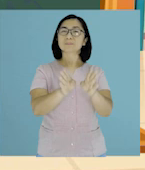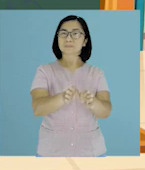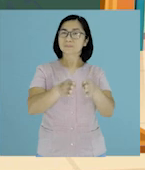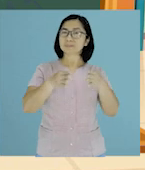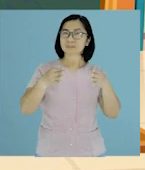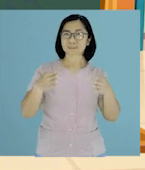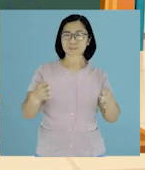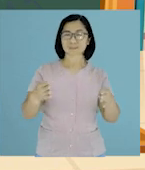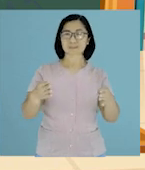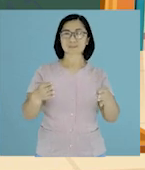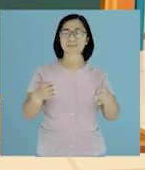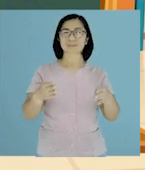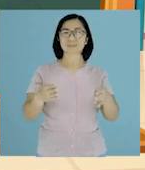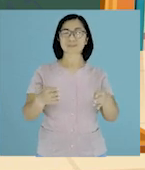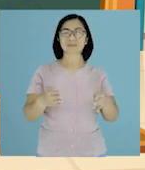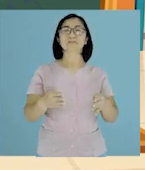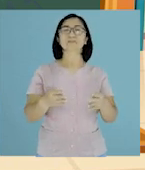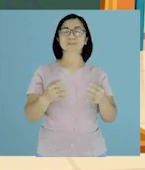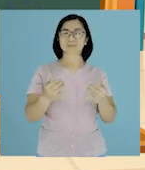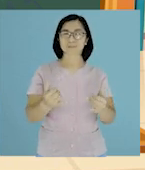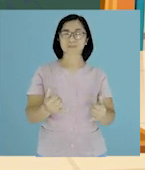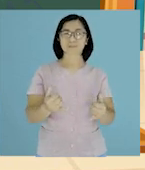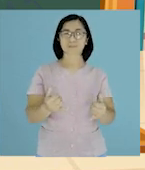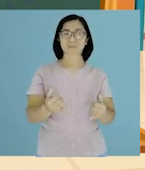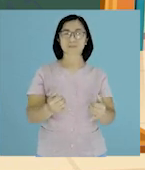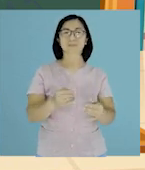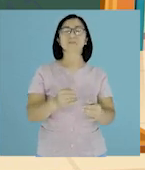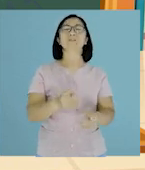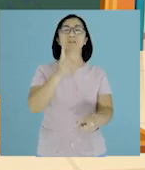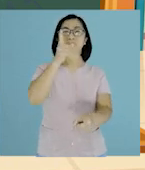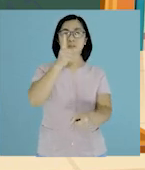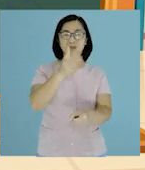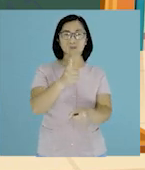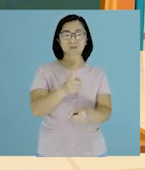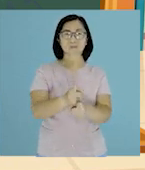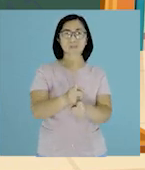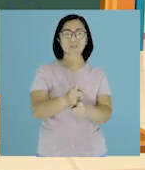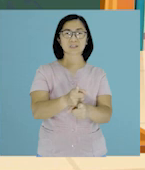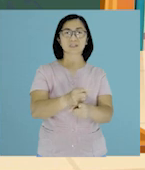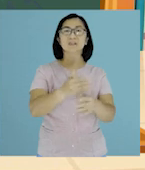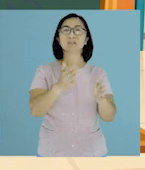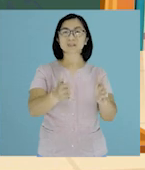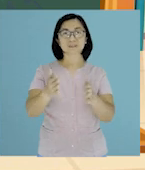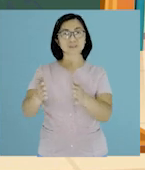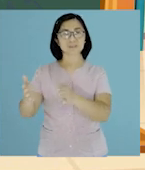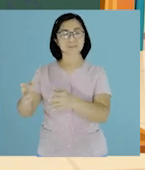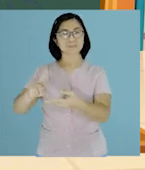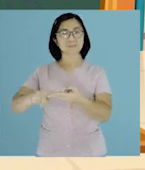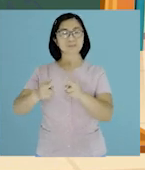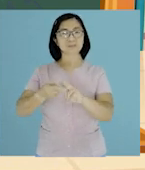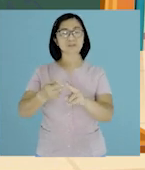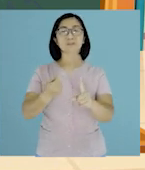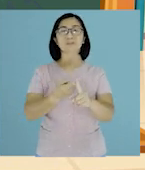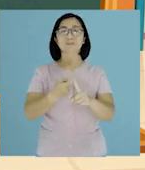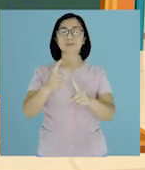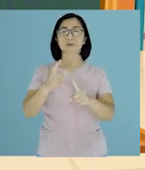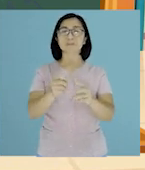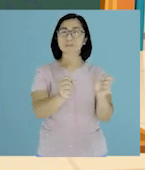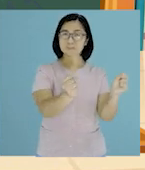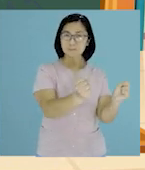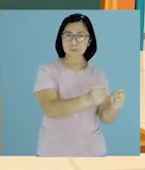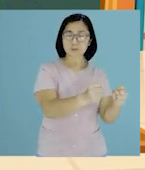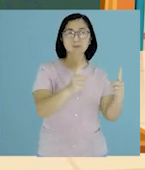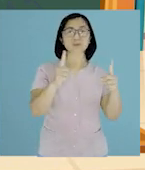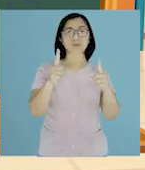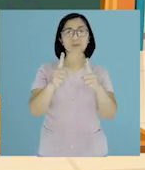pinakamalaki. Kaya, ang tamang pagkakasunod-sunod ng mga numero mula sa pinakamaliit